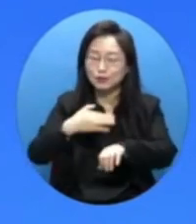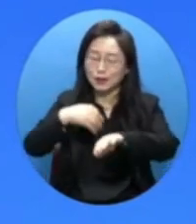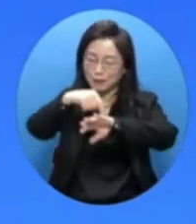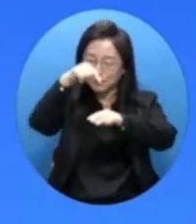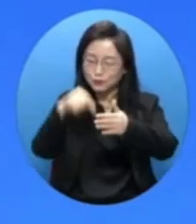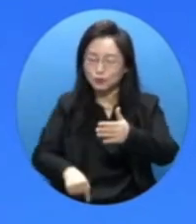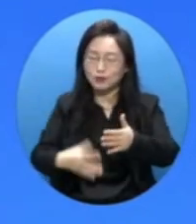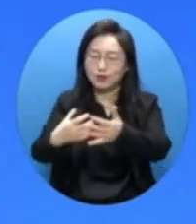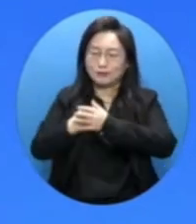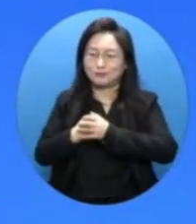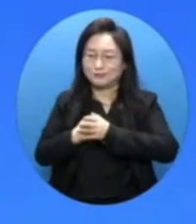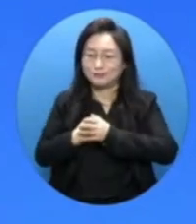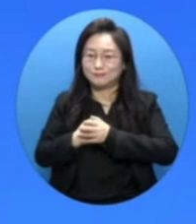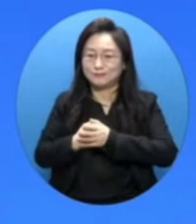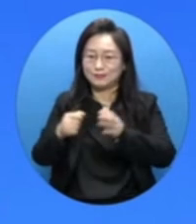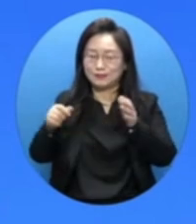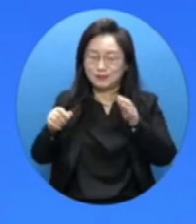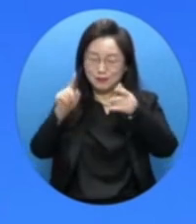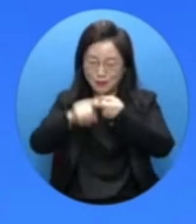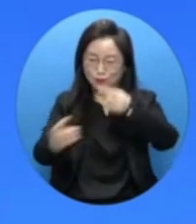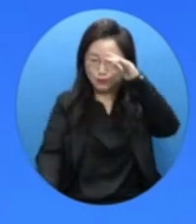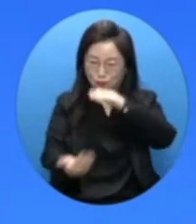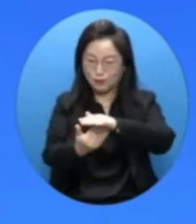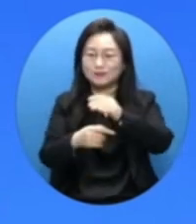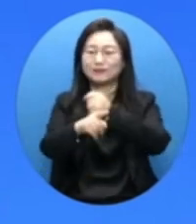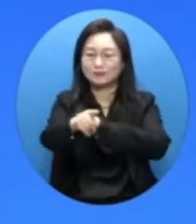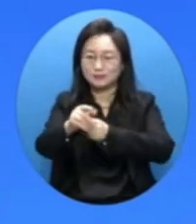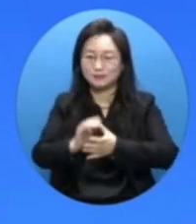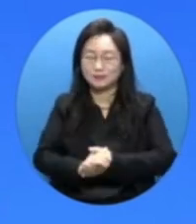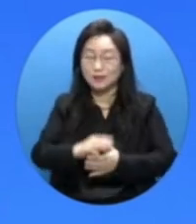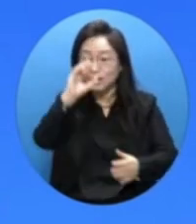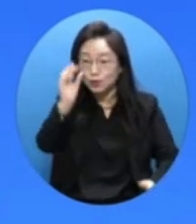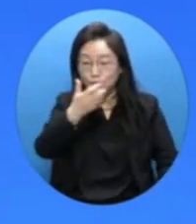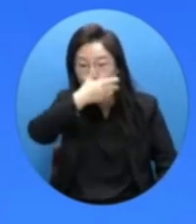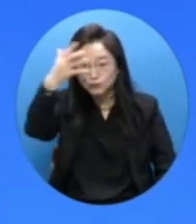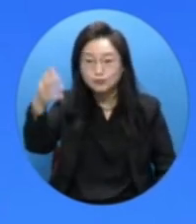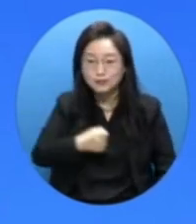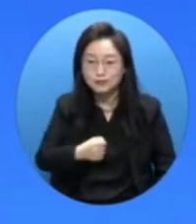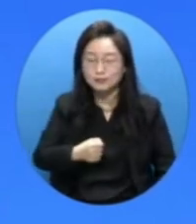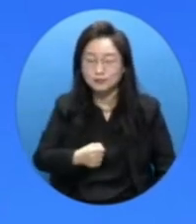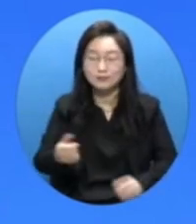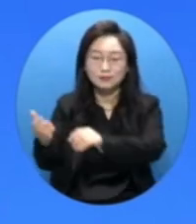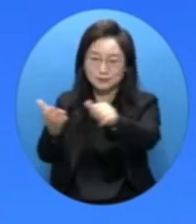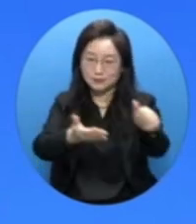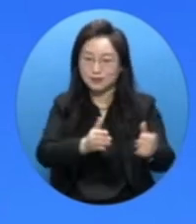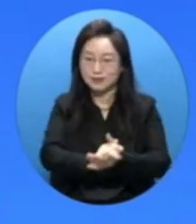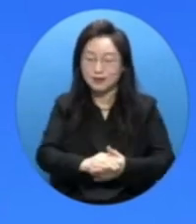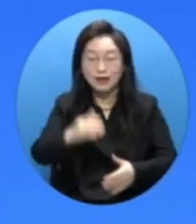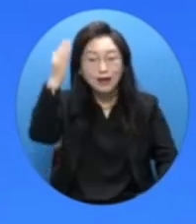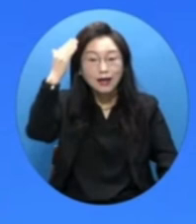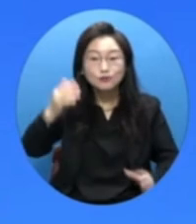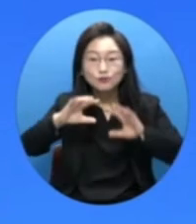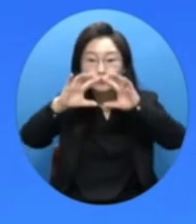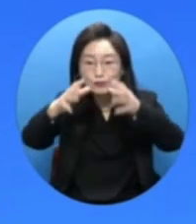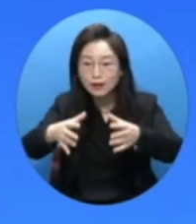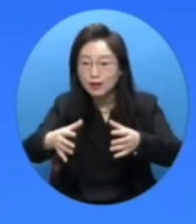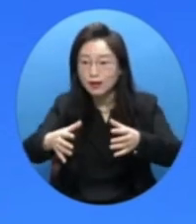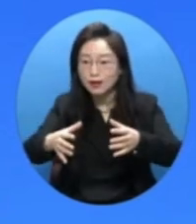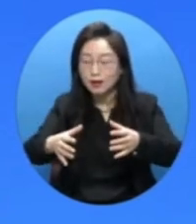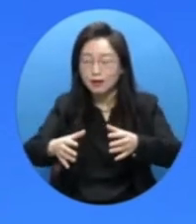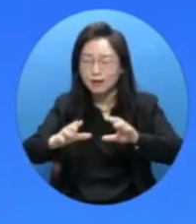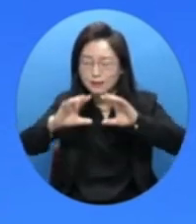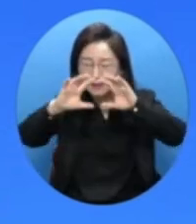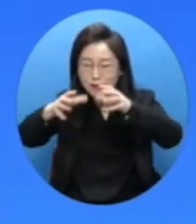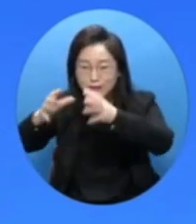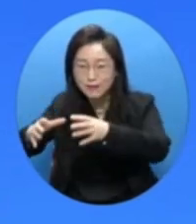마음속에 그것을 소유했으면 이미 그것은 이루어진 것입니다 거룩한 꿈을 꾸고 나가길 바랍니다 우리 대한민국이 언제 이렇게 세계